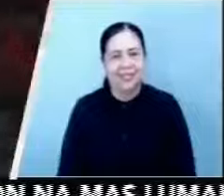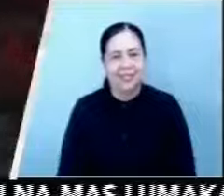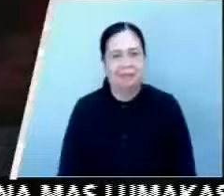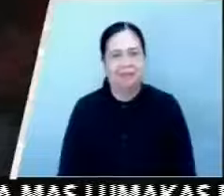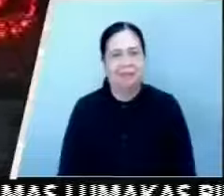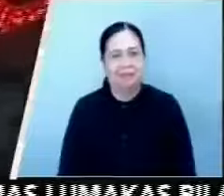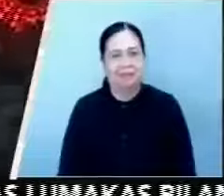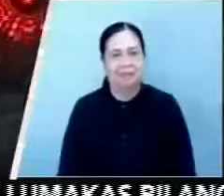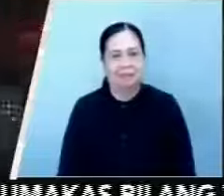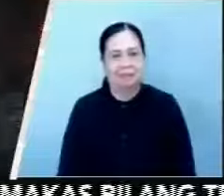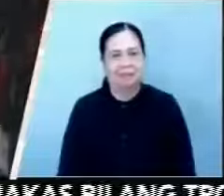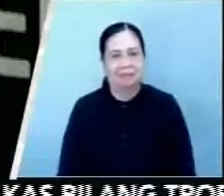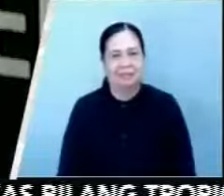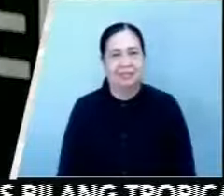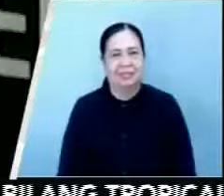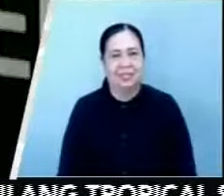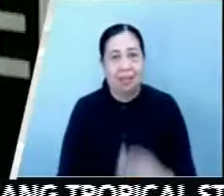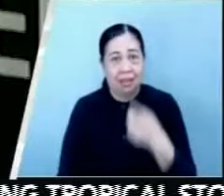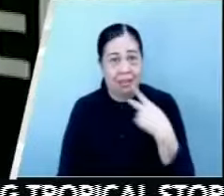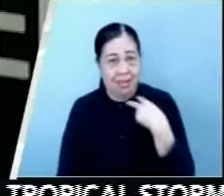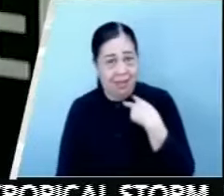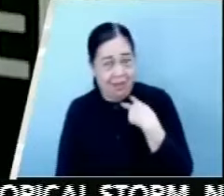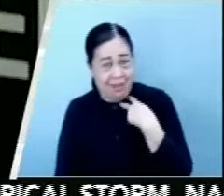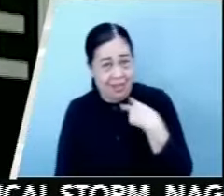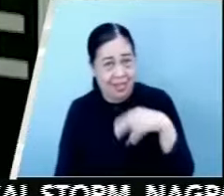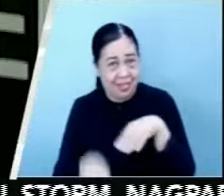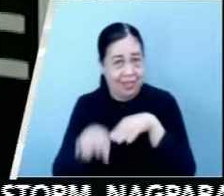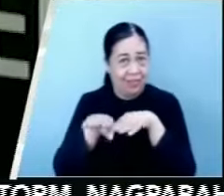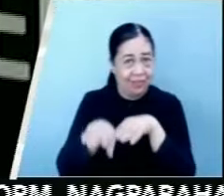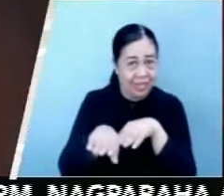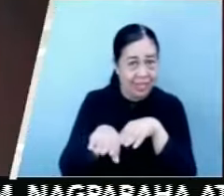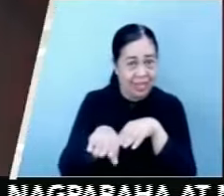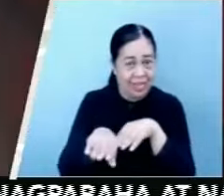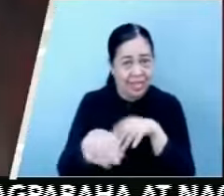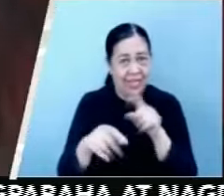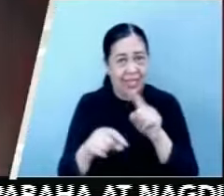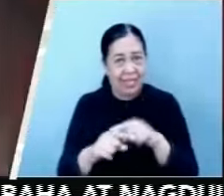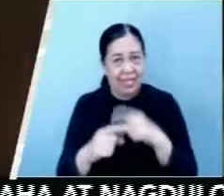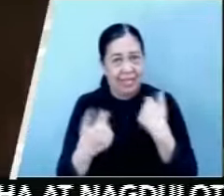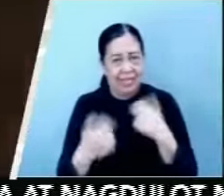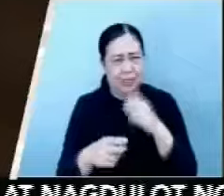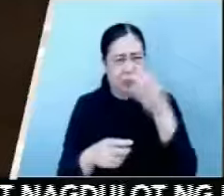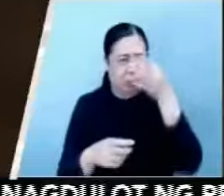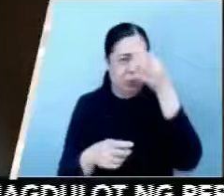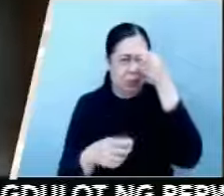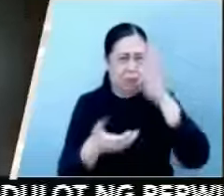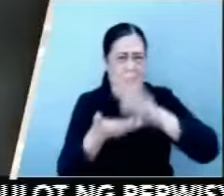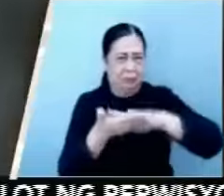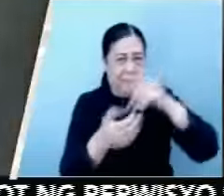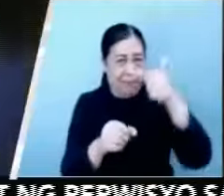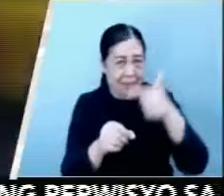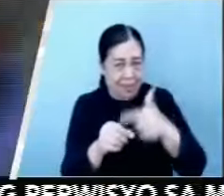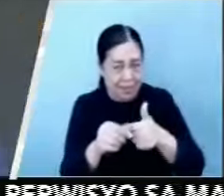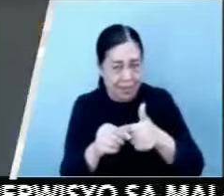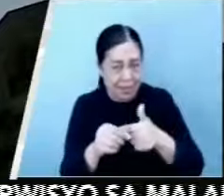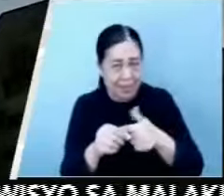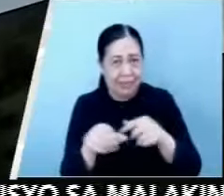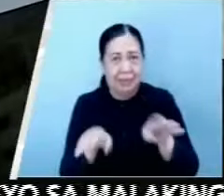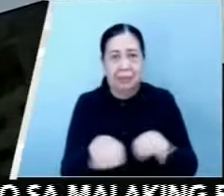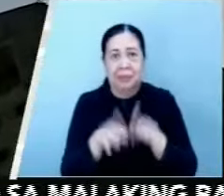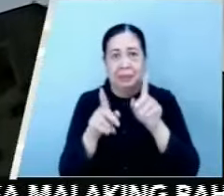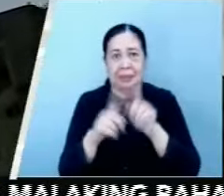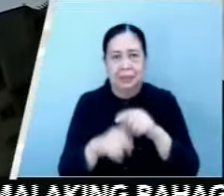Kung maipit ka sa traffic at sumakit ang bulsa sa mahalang petrolyo, sabayan pa ng init ng ulo